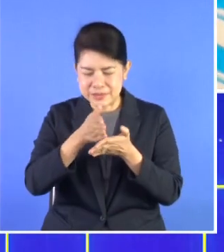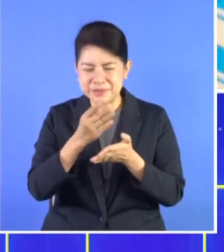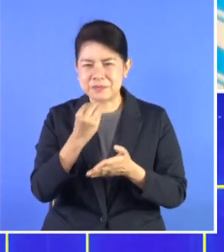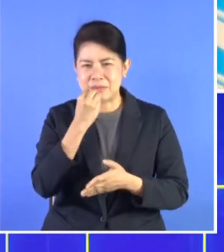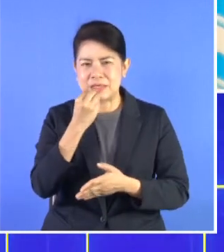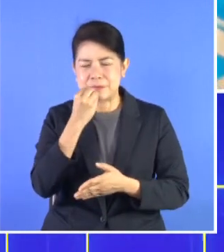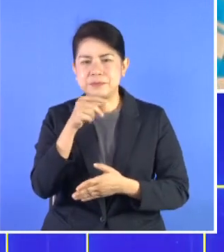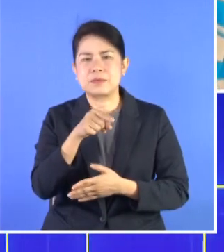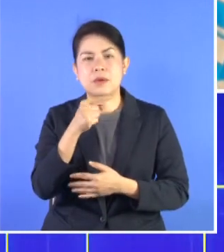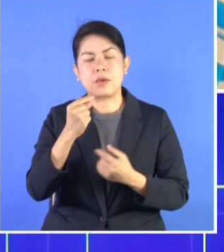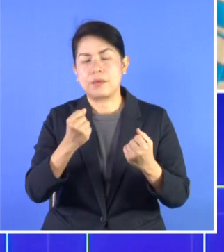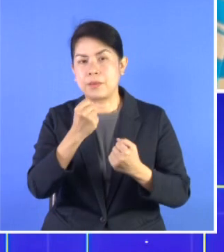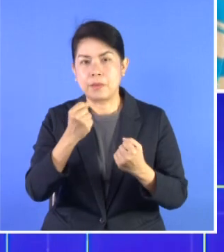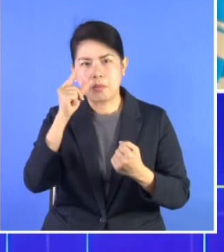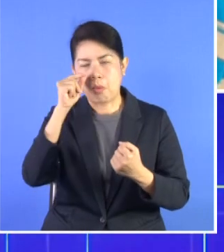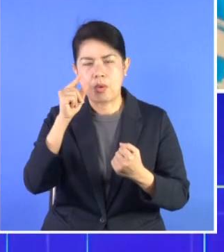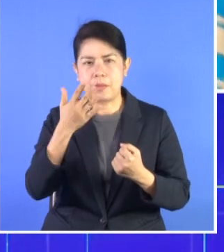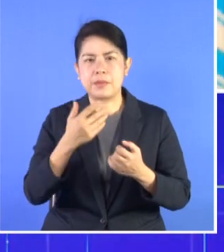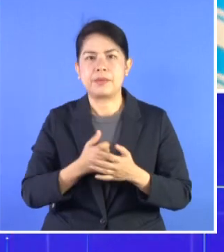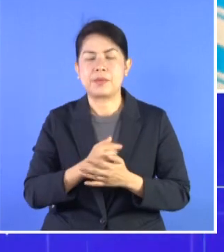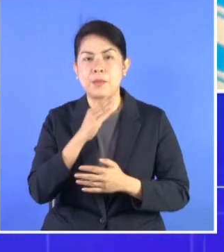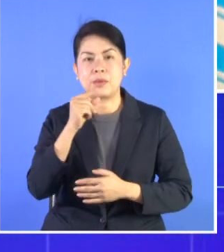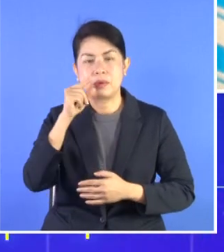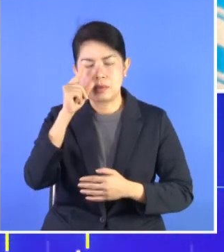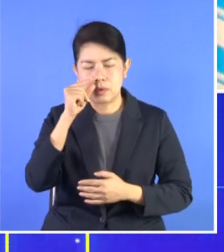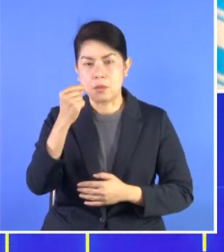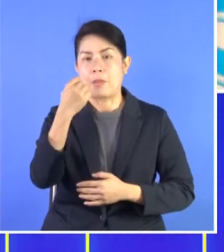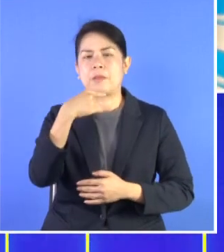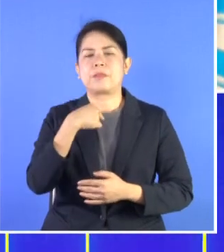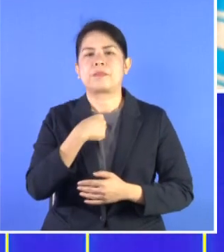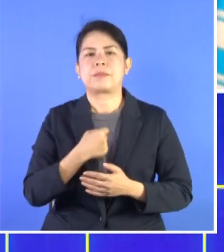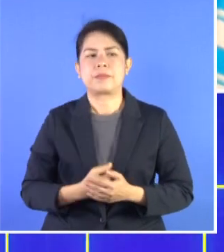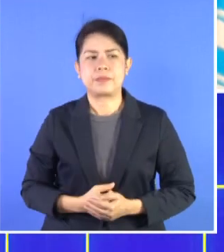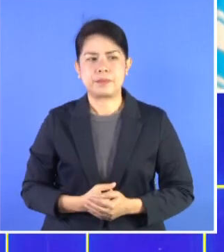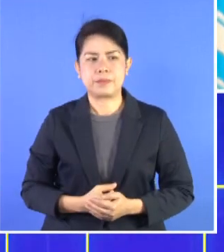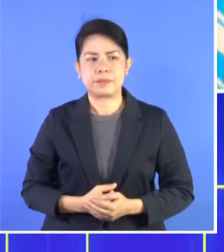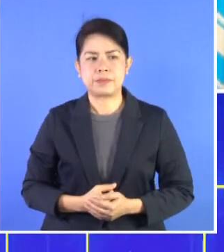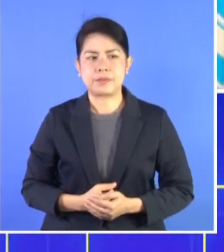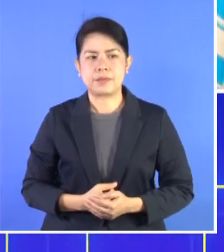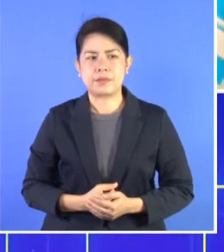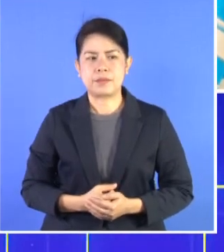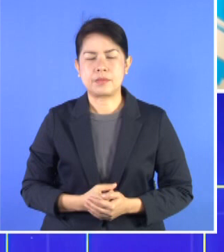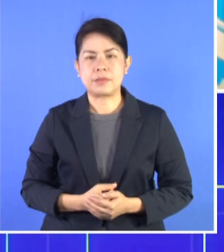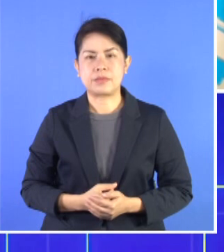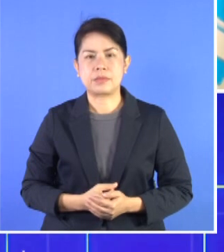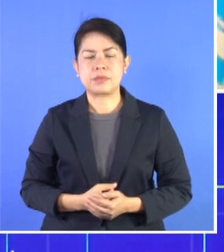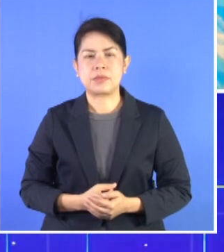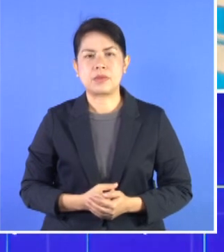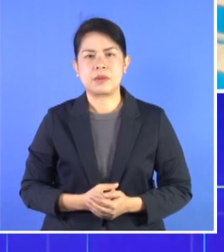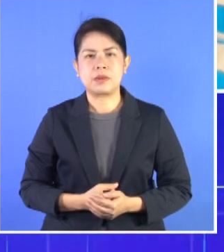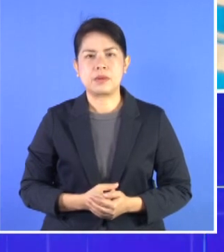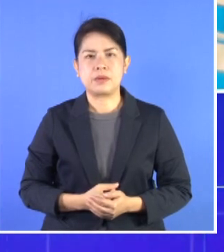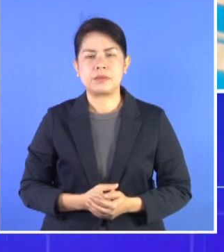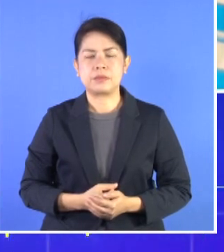องไม่มีทางง่วงเออเนี่ยถ้าง่วงปั๊บเนี่ยใส่มะนาวเข้าไป ไม่ใช่ว่ากินตื่นเพราะมะนาวหรอกค่ะวิ่งเข้าห้องน้ำจุ